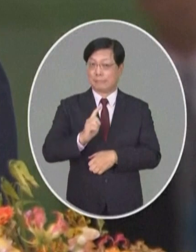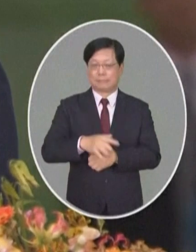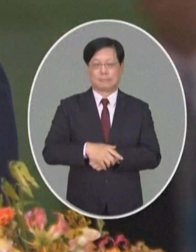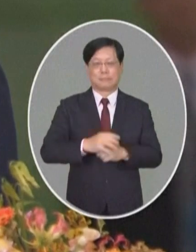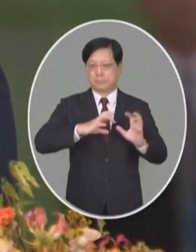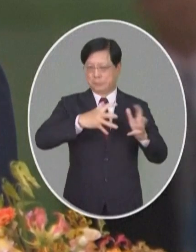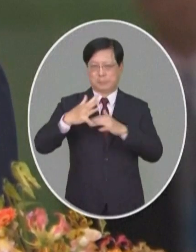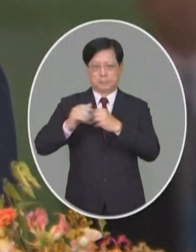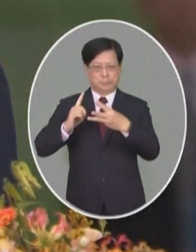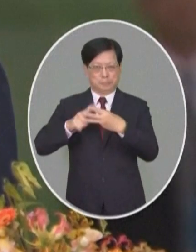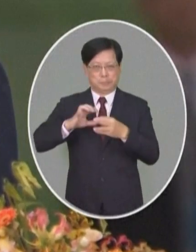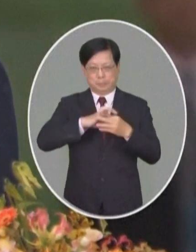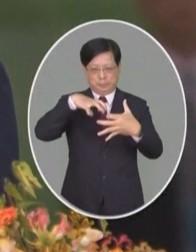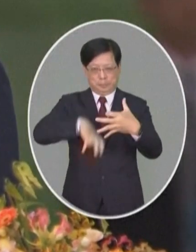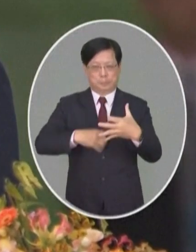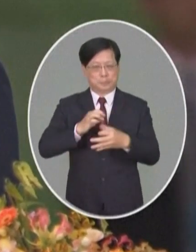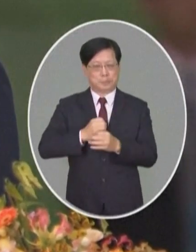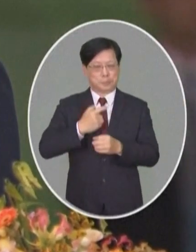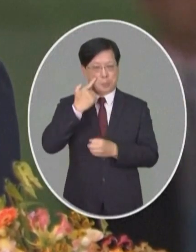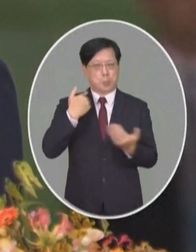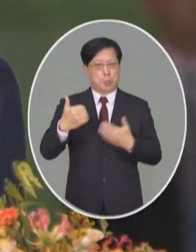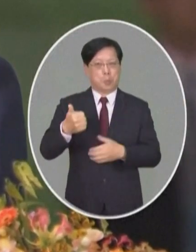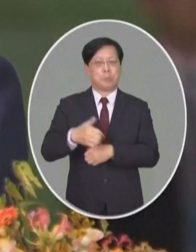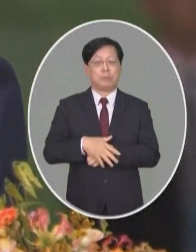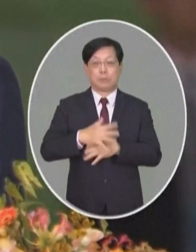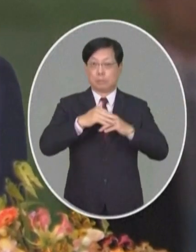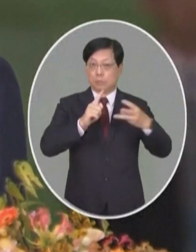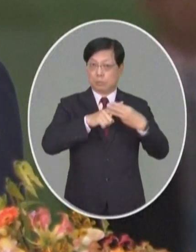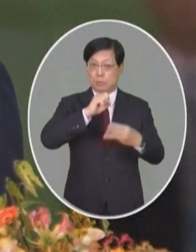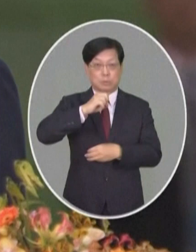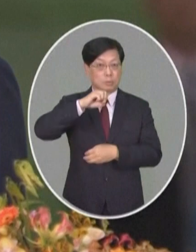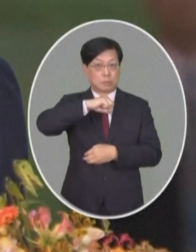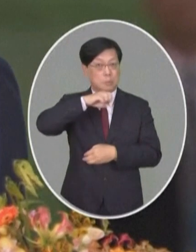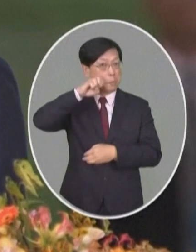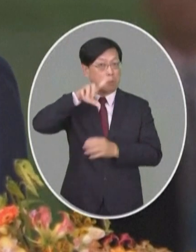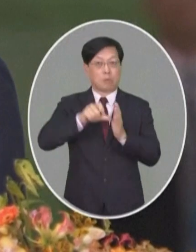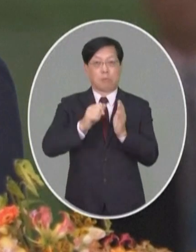veličastno obdobje tajvanske demokracije kot pomemben člen v globalni verigi demokracij.